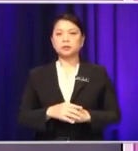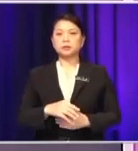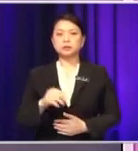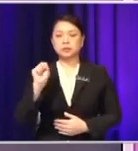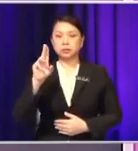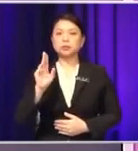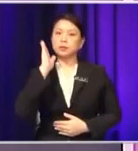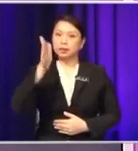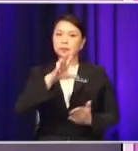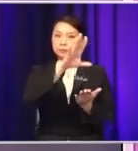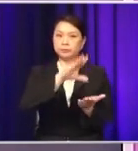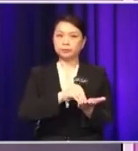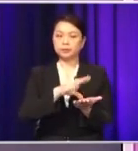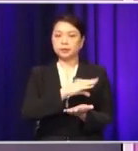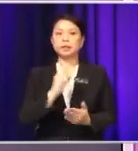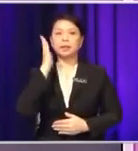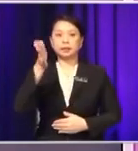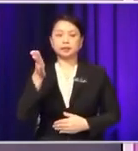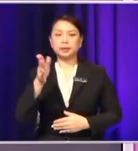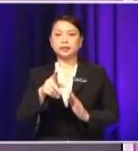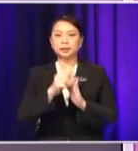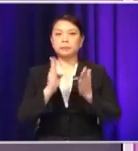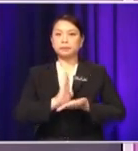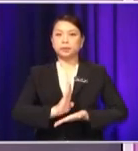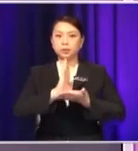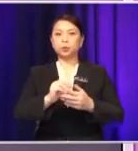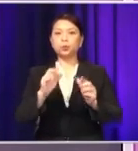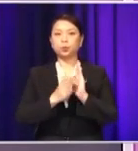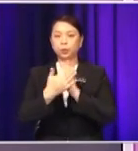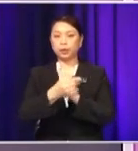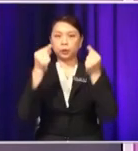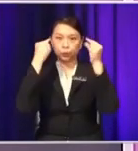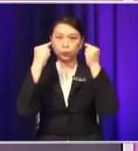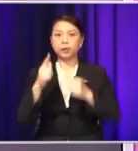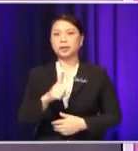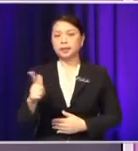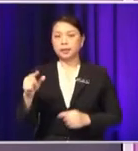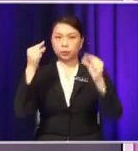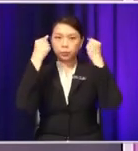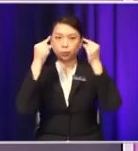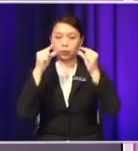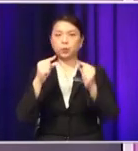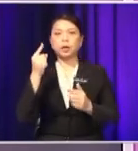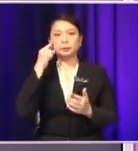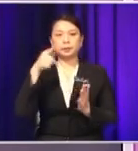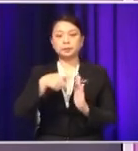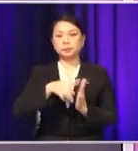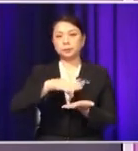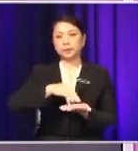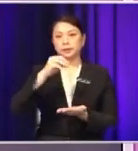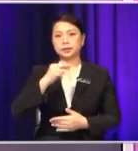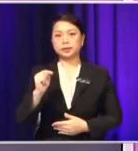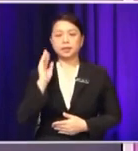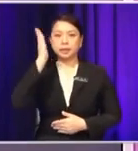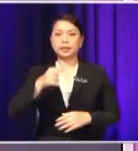memak turun dan lepas itu dibantu oleh pihak guru kanan mata pelajaran dan guru-guru lain dalam melaksanakan ujian. Guru mata pelajaran pula adalah akan menguruskan